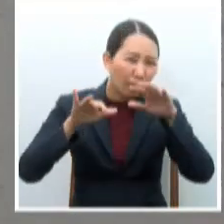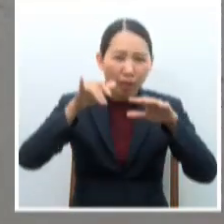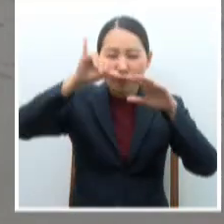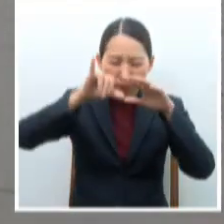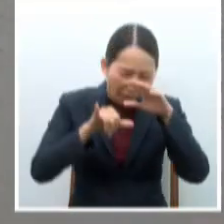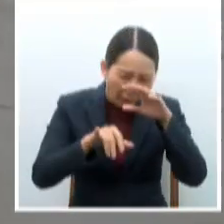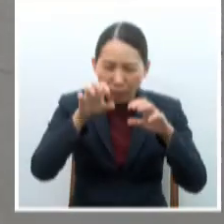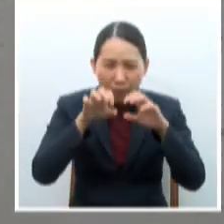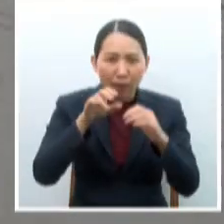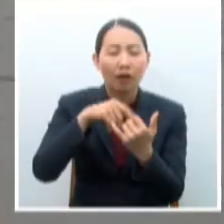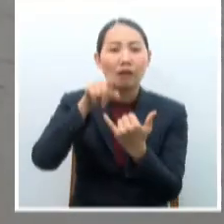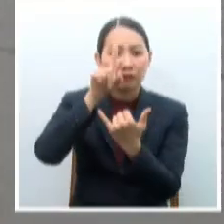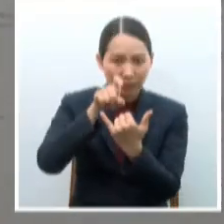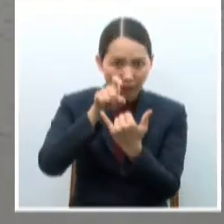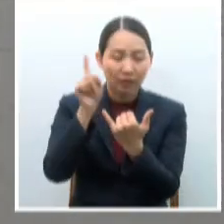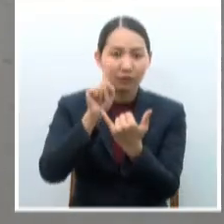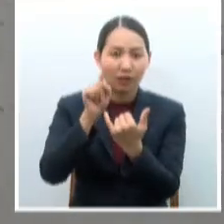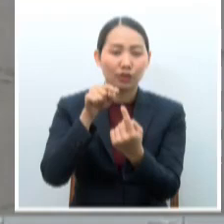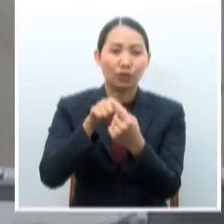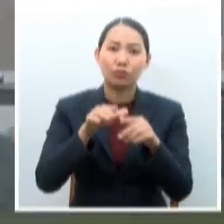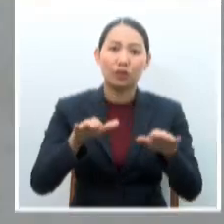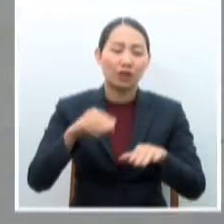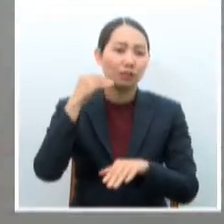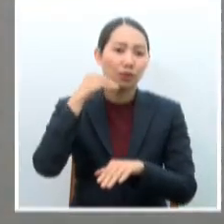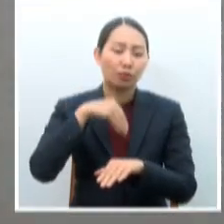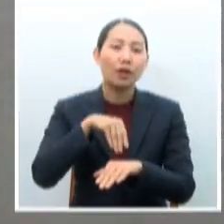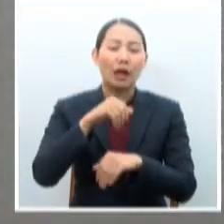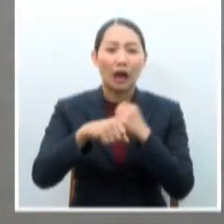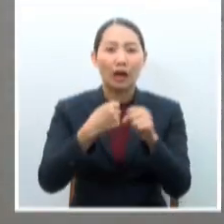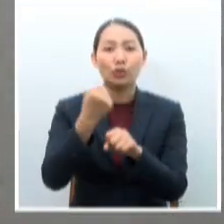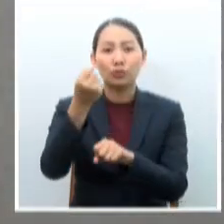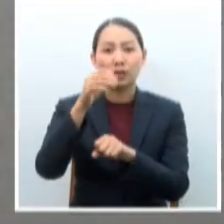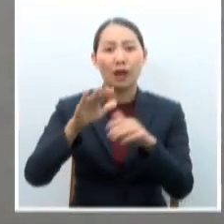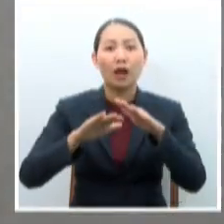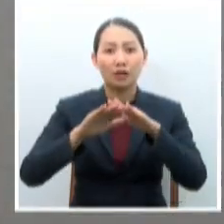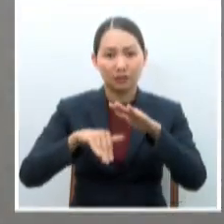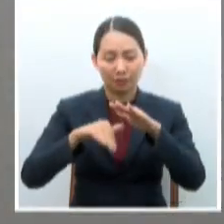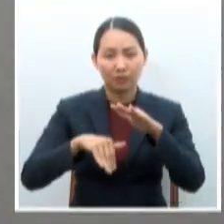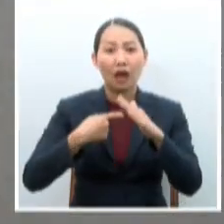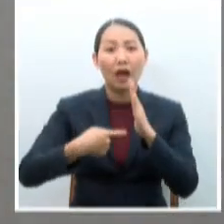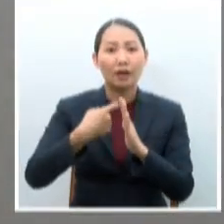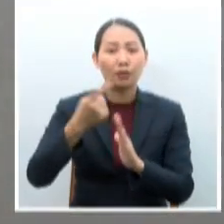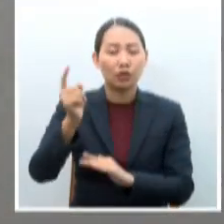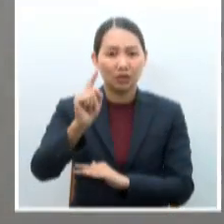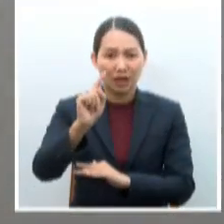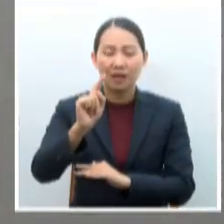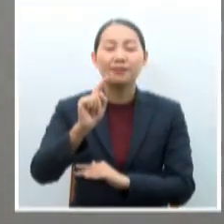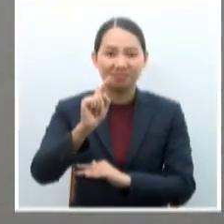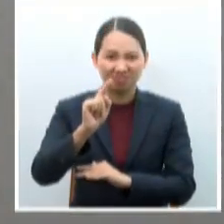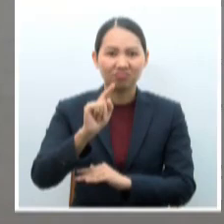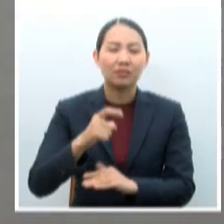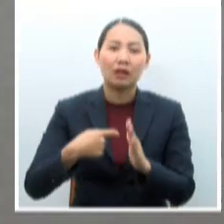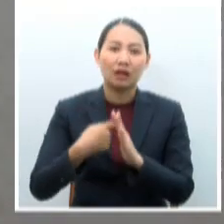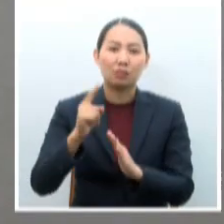การเสียชีวิตก่อนวัยอันควรในเด็กอายุต่ำกว่า15ปีสาเหตุหนึ่งที่พบบ่อยคือขาดทักษะการเอา